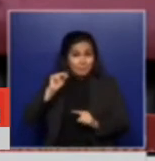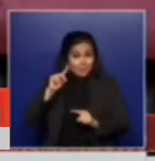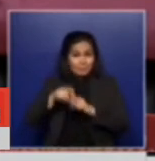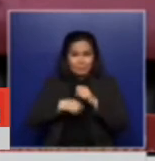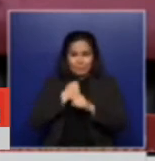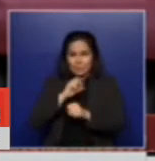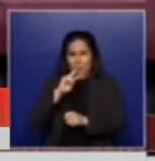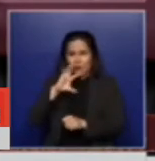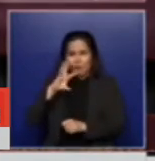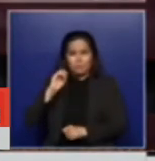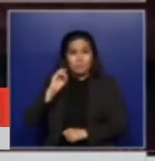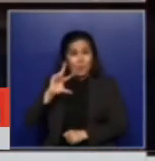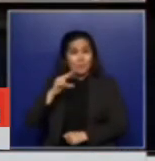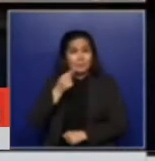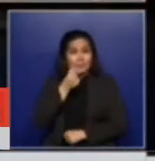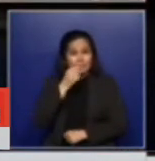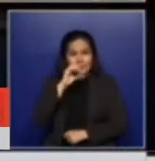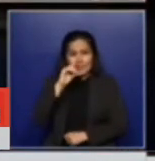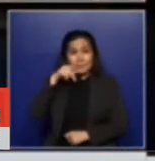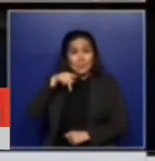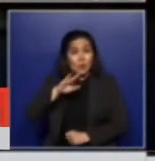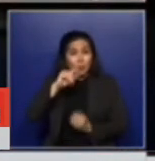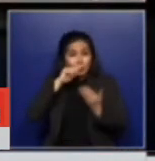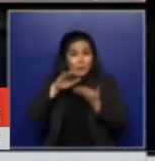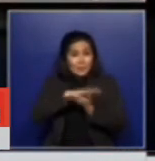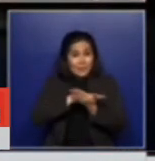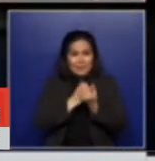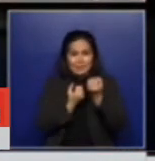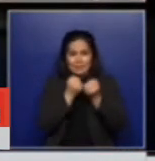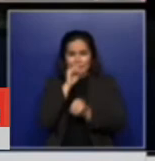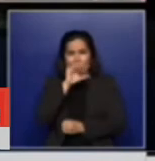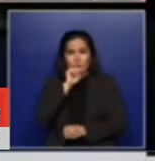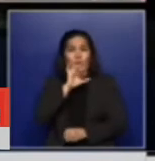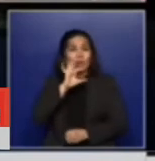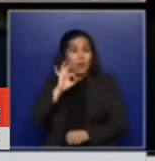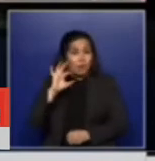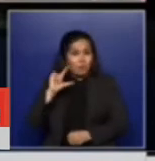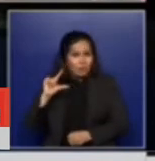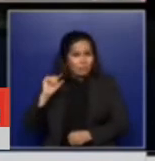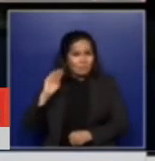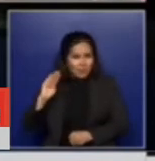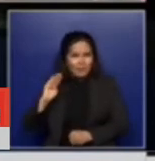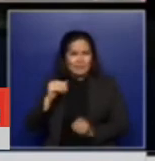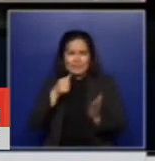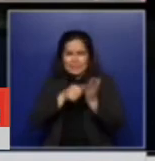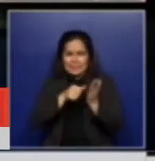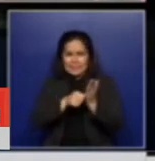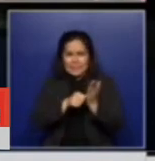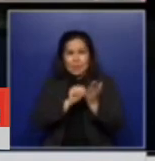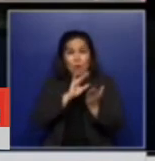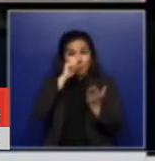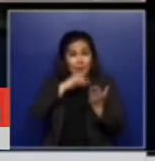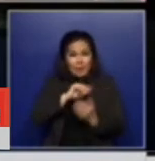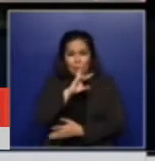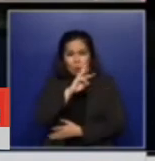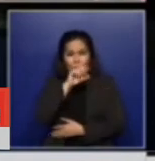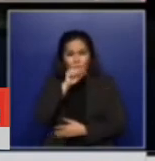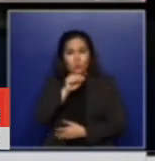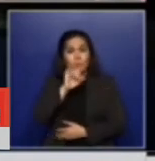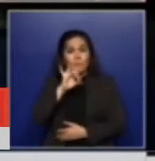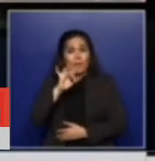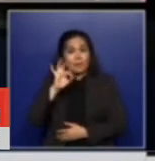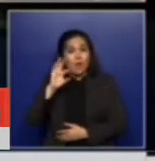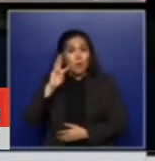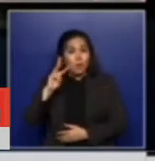GDP ประเทศที่กราบเรียนไปแล้วนะครับ 15.9 ล้านล้านบาทยอดหนี้สาธารณะอยู่ที่ 6.896 ล้านล้านบ